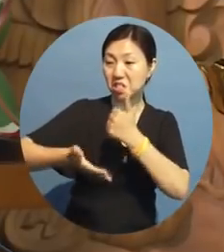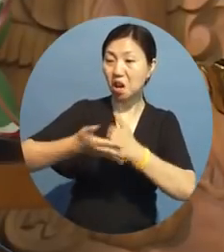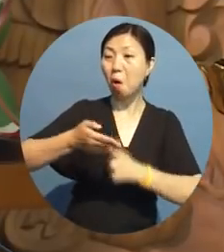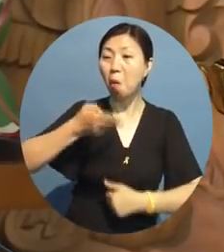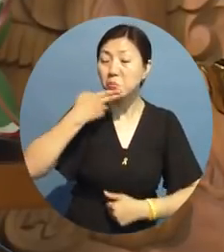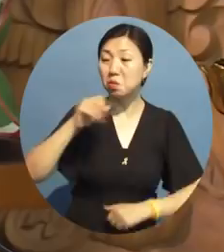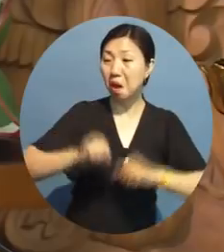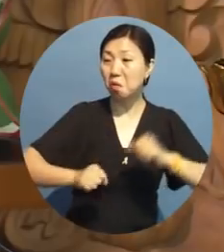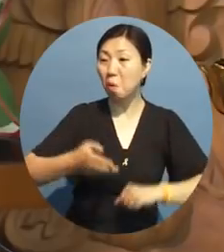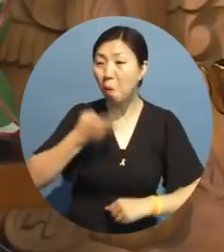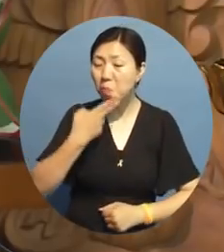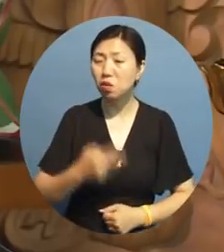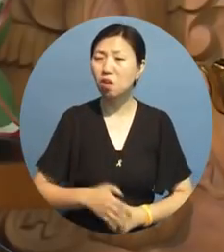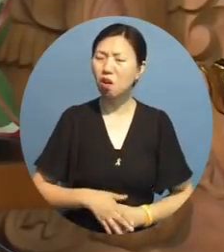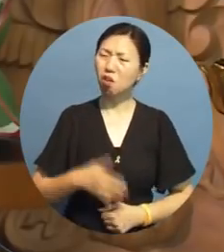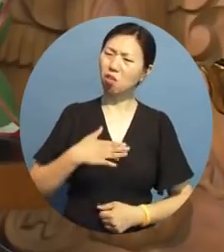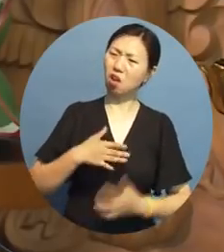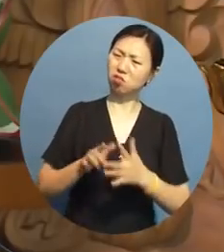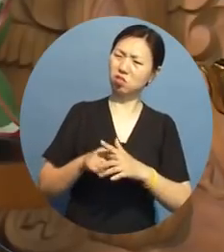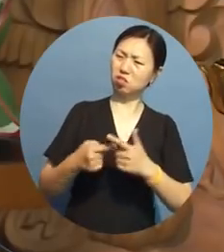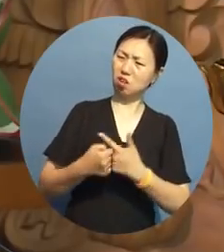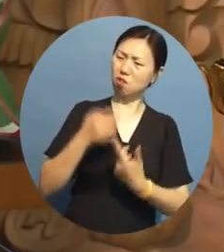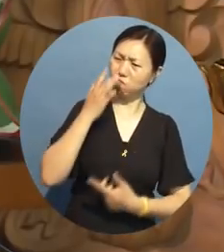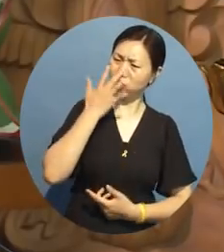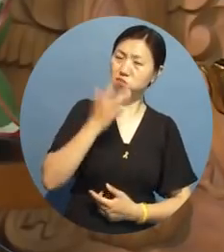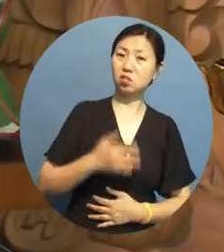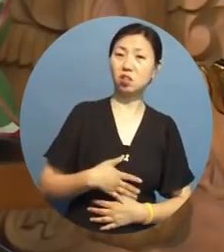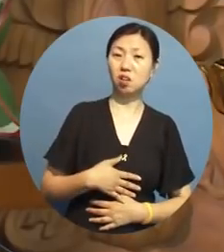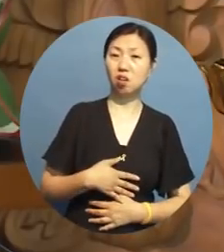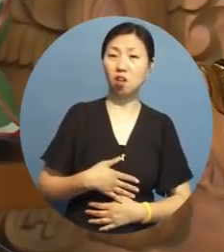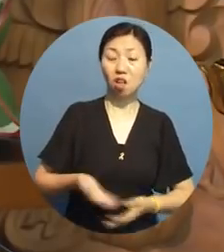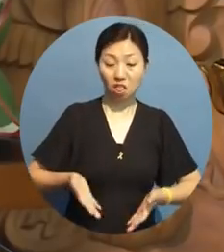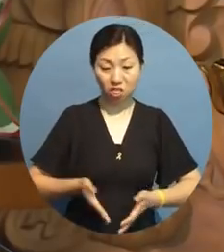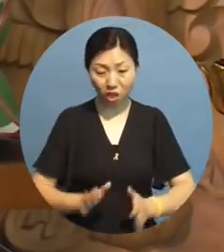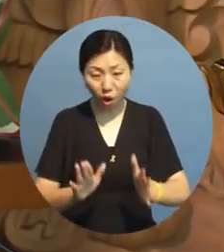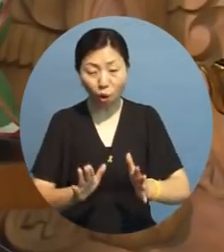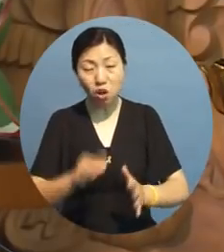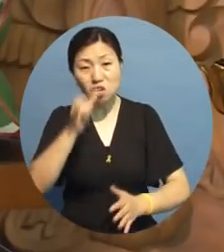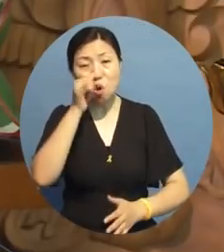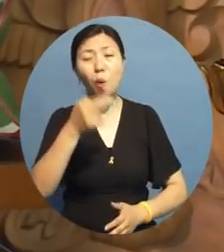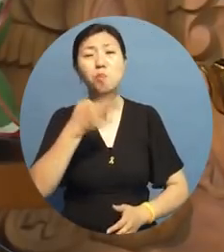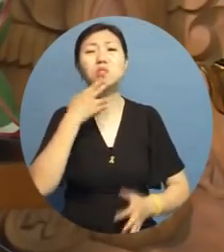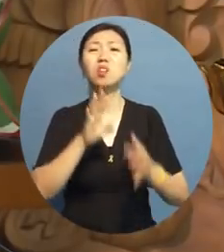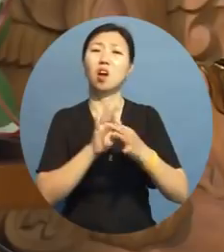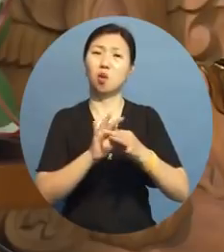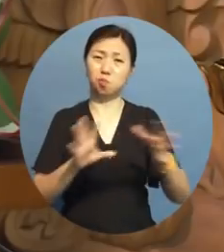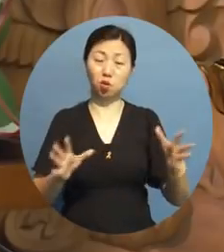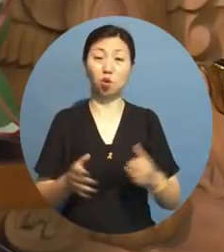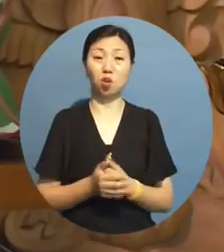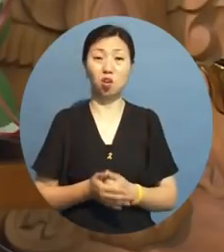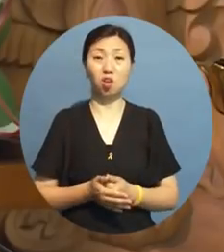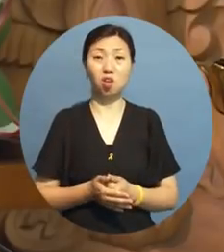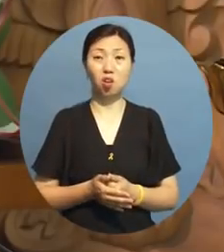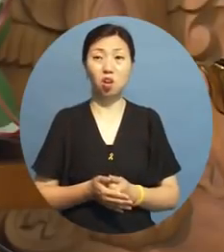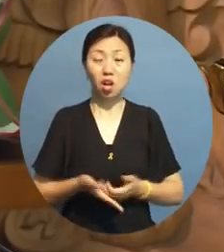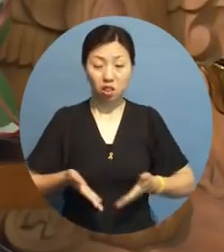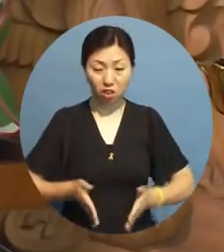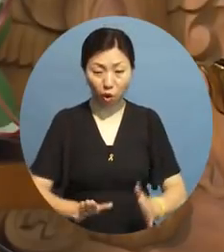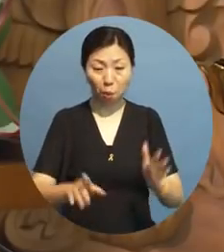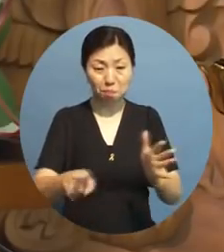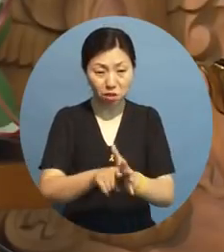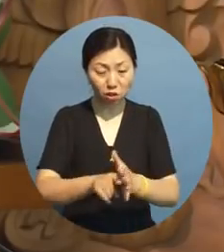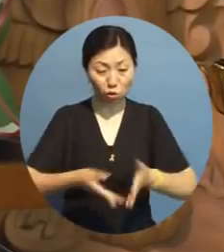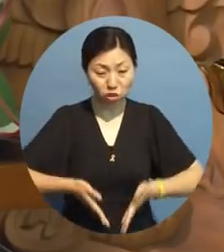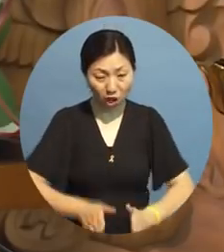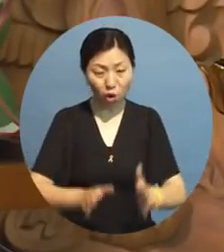난 이해가 안 된다. 그거하고 태어나는 거하고 무슨 상관이냐. 태어나는지 안 태어나는지 그건 내가 태어난다고 믿는다고 태어나고 안 태어난다고